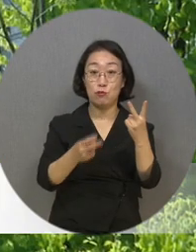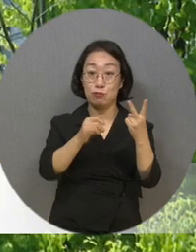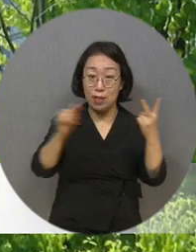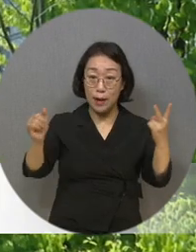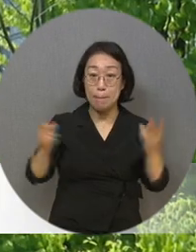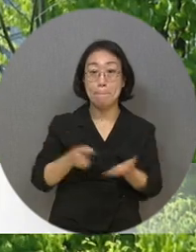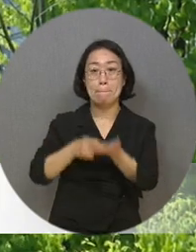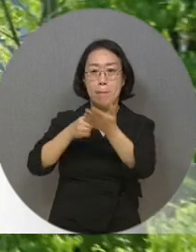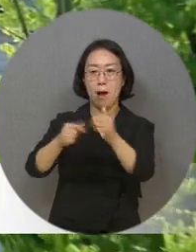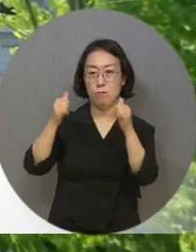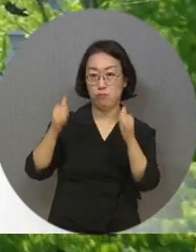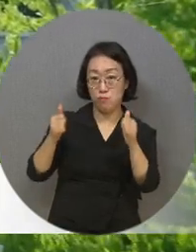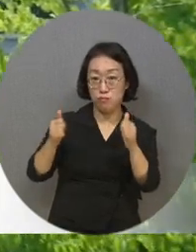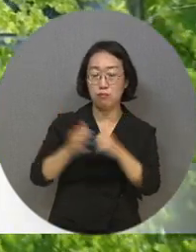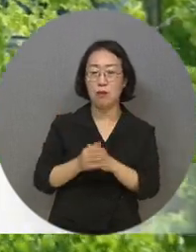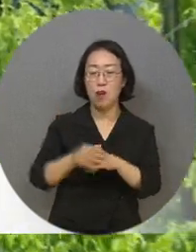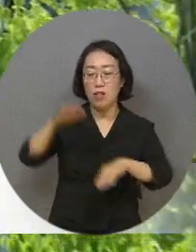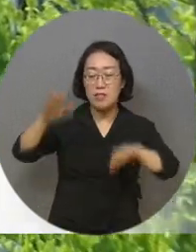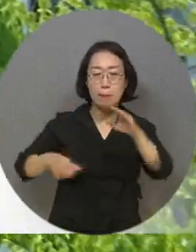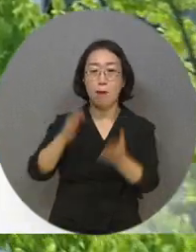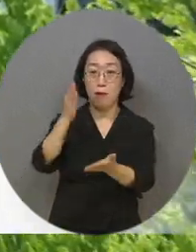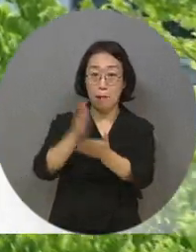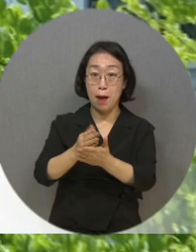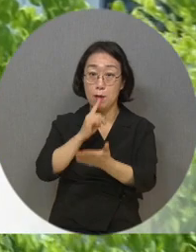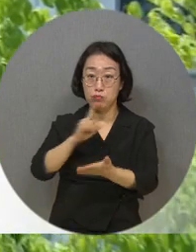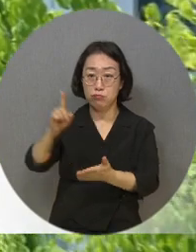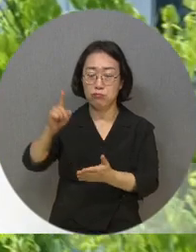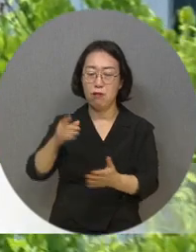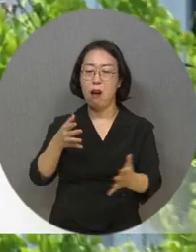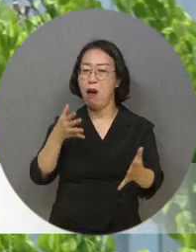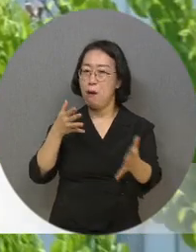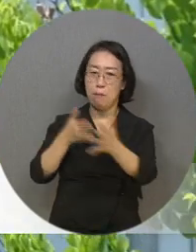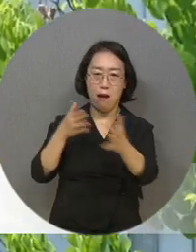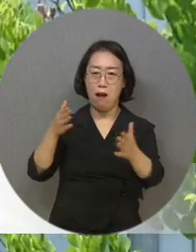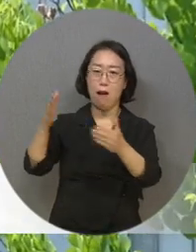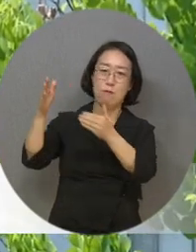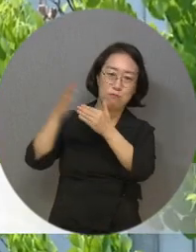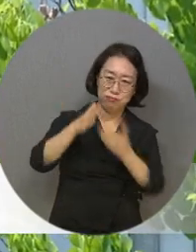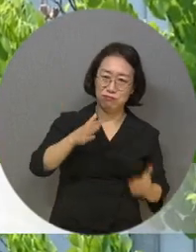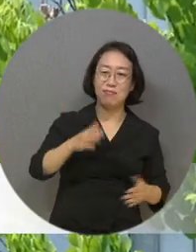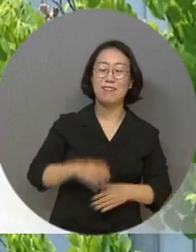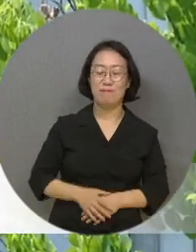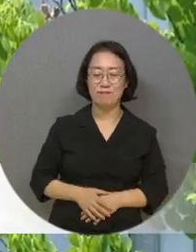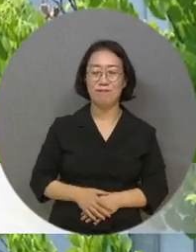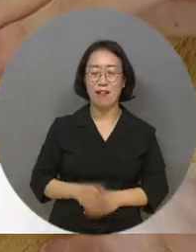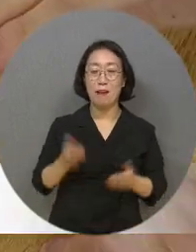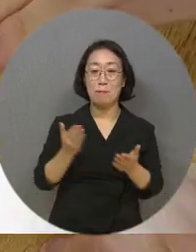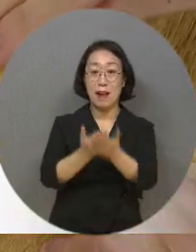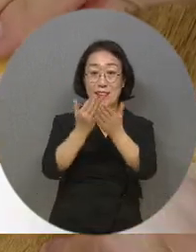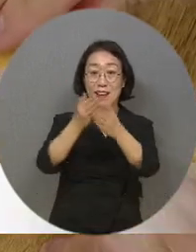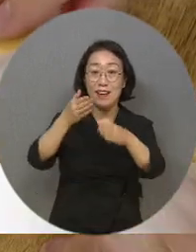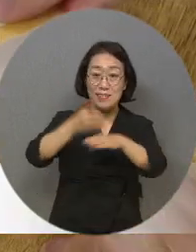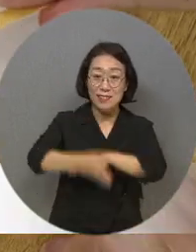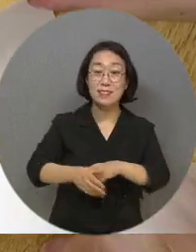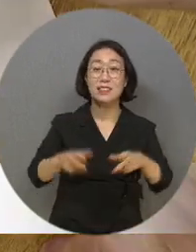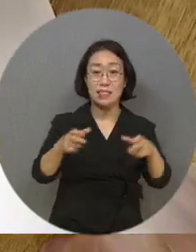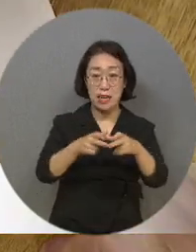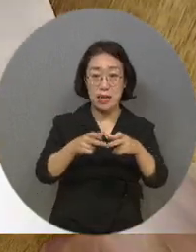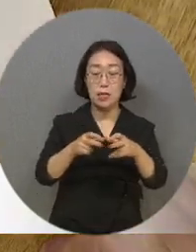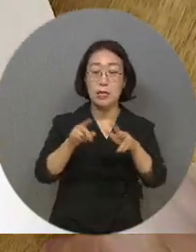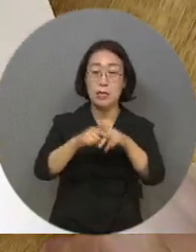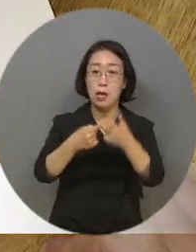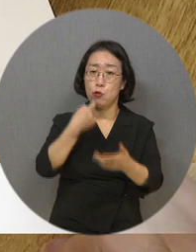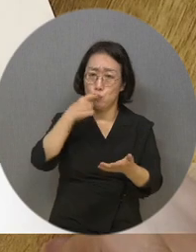제기한 차별구제 청구 소송을 지난 16일 각하로 판결했습니다. 발달장애인을 위해 이해하기 쉬운 형태의